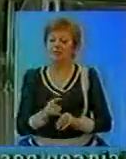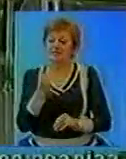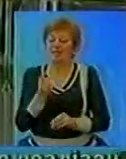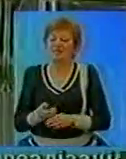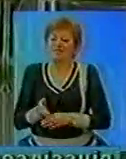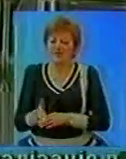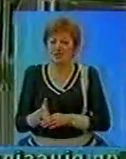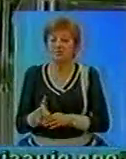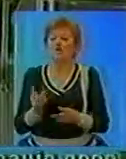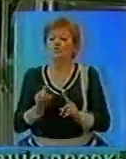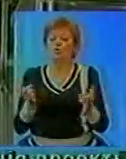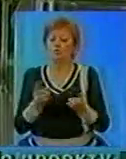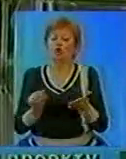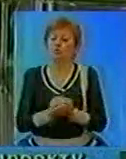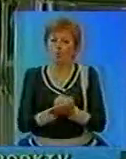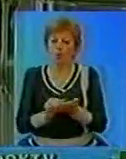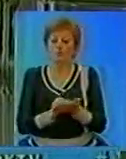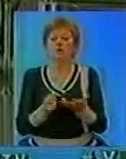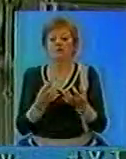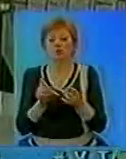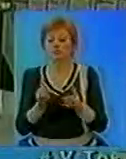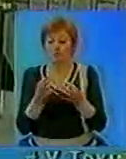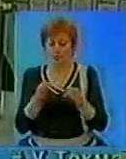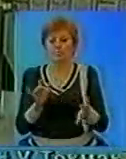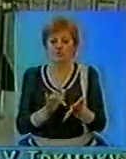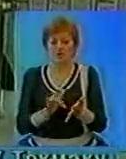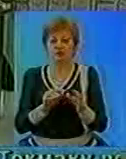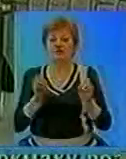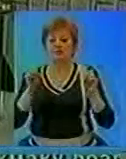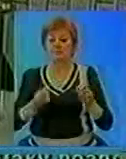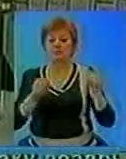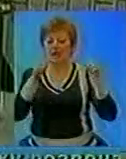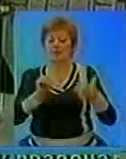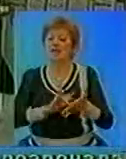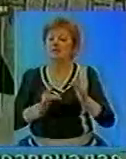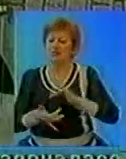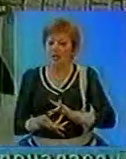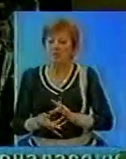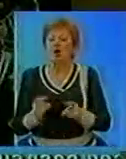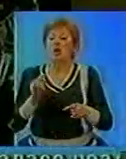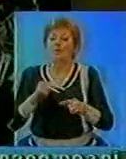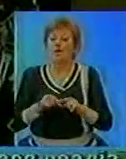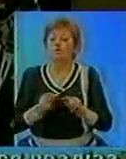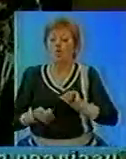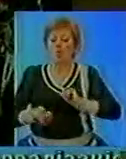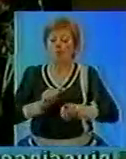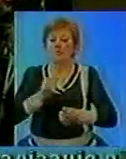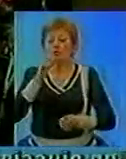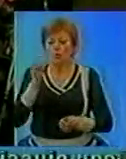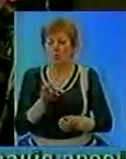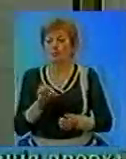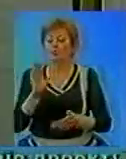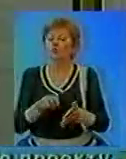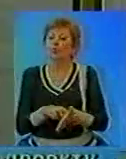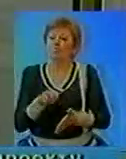Для зручності перелік необхідних документів, які в дозвільному центрі розмістять на спеціальному сайті. Крім того, отримання адміндовідок здійснюватимуть і